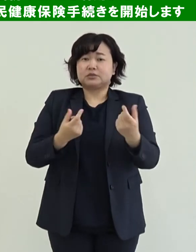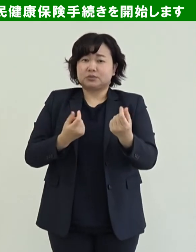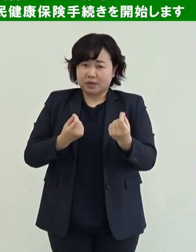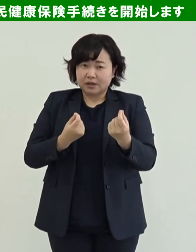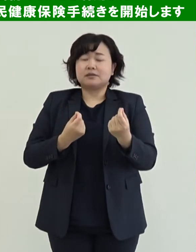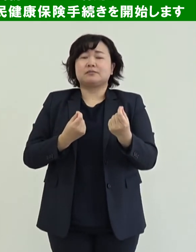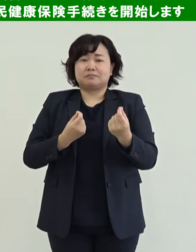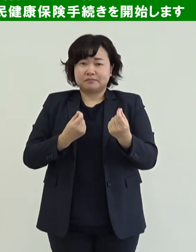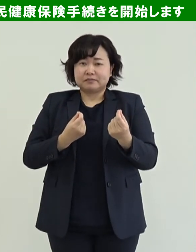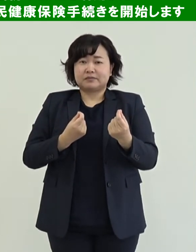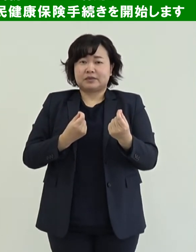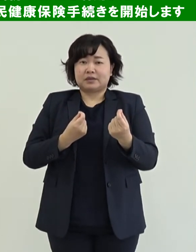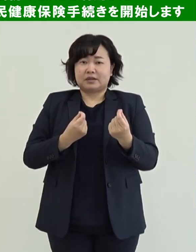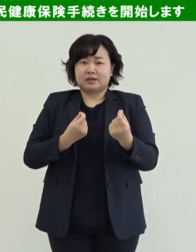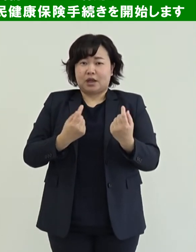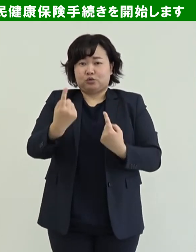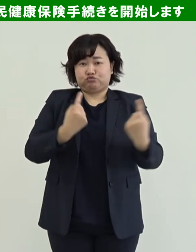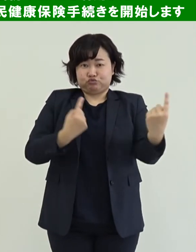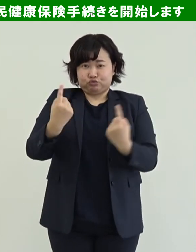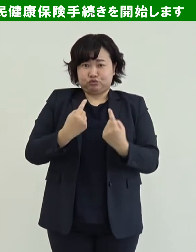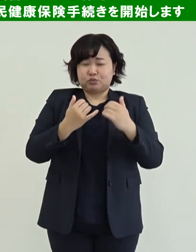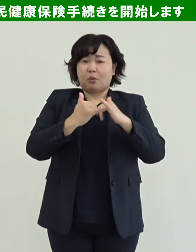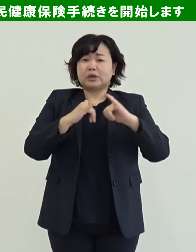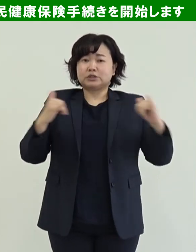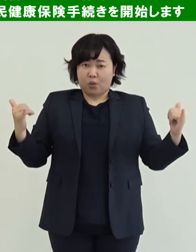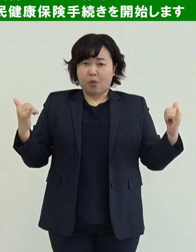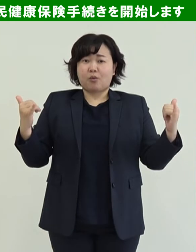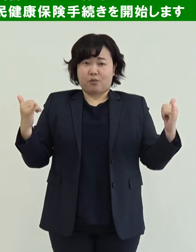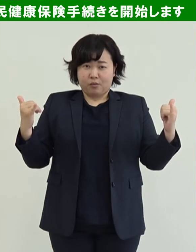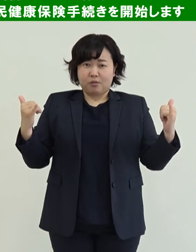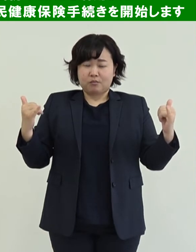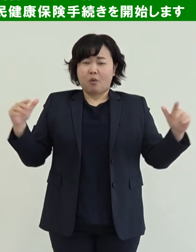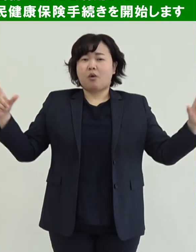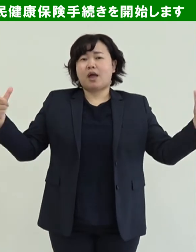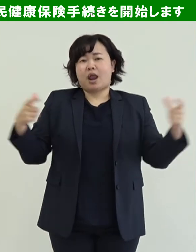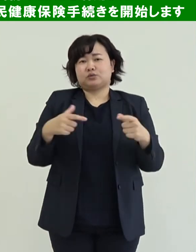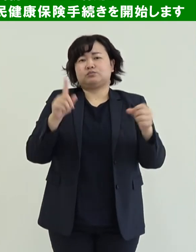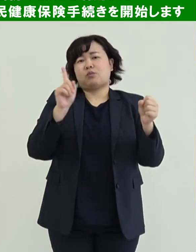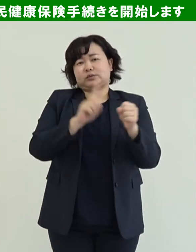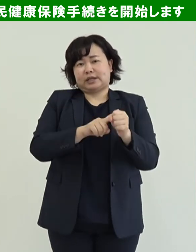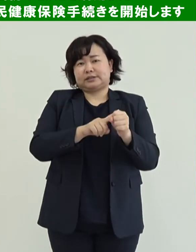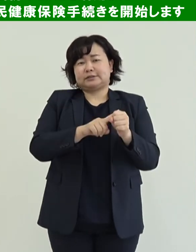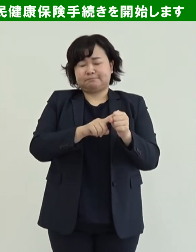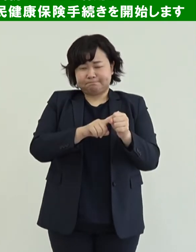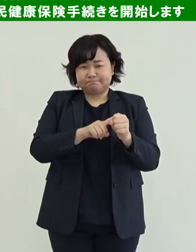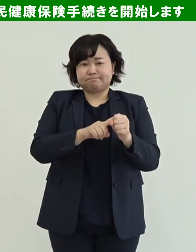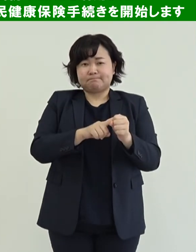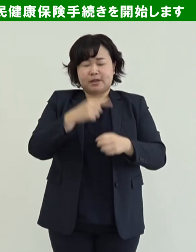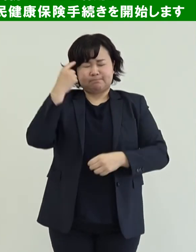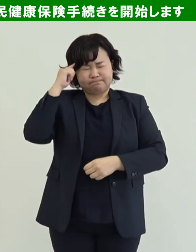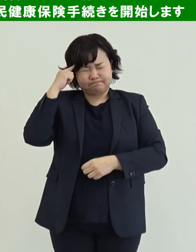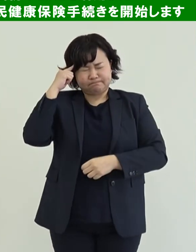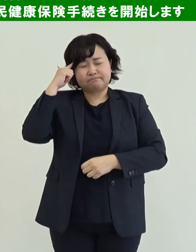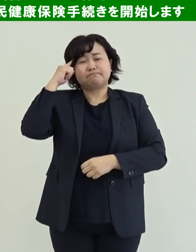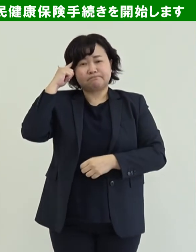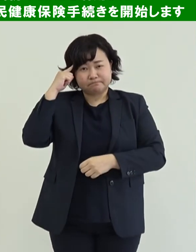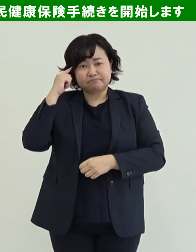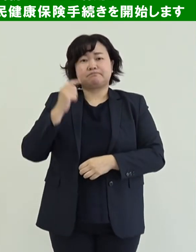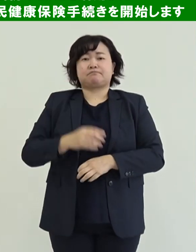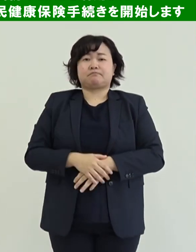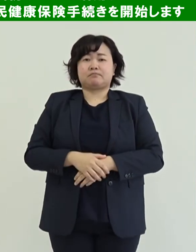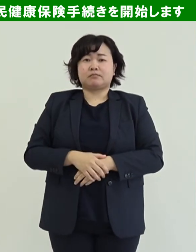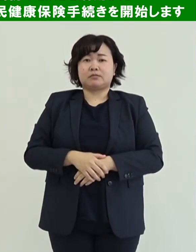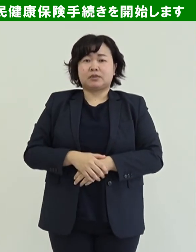でもございますので絵馬なるべく来庁される方の方機会を減らしていこうということを色々と考えて